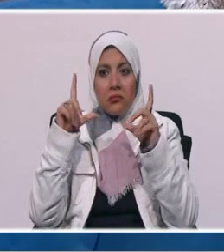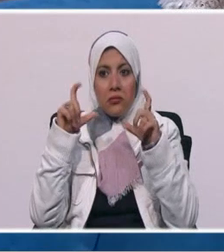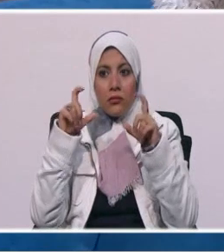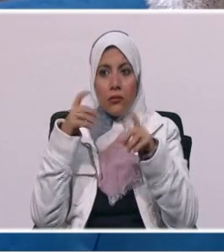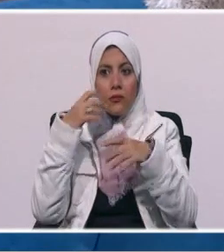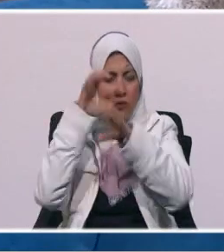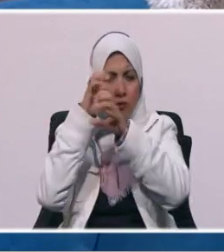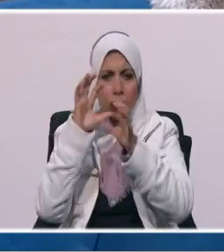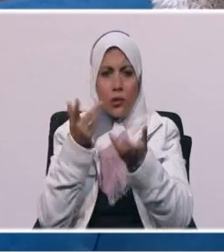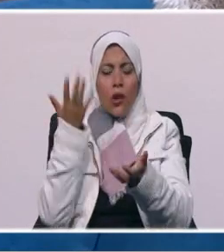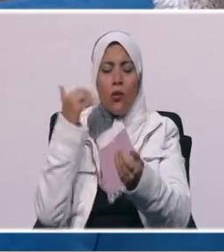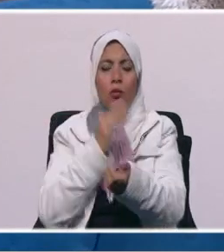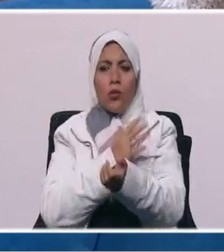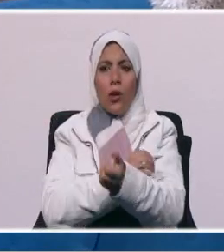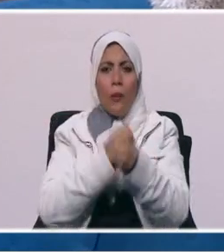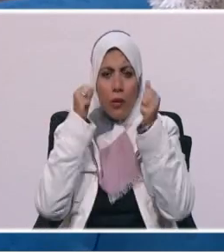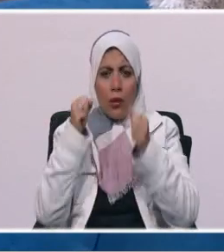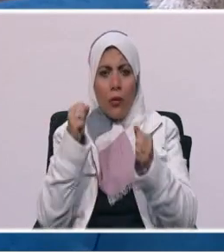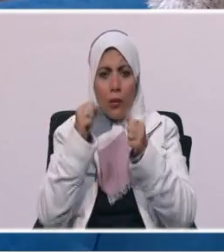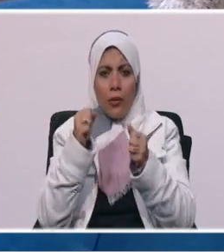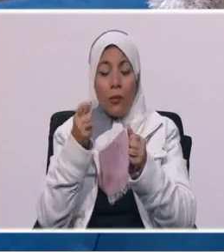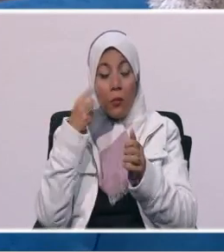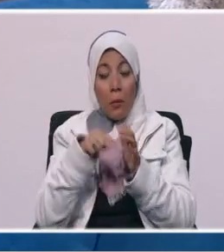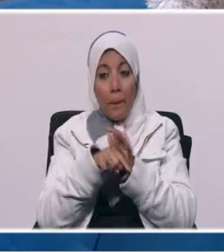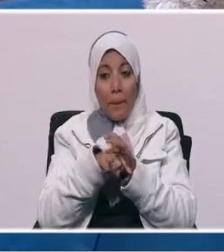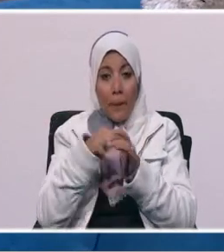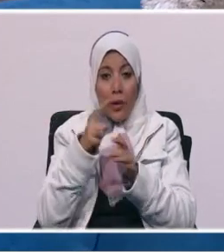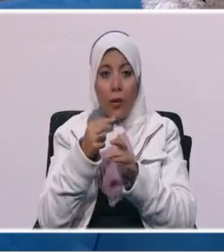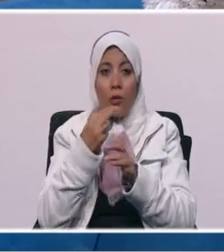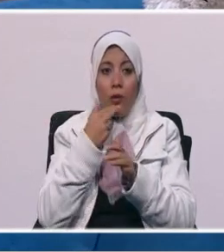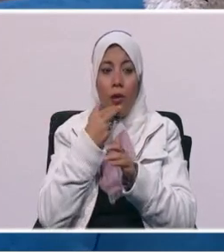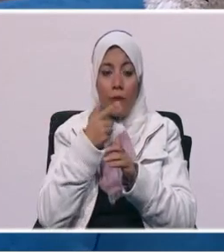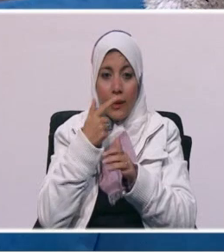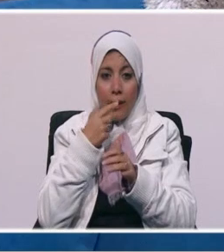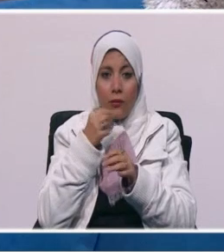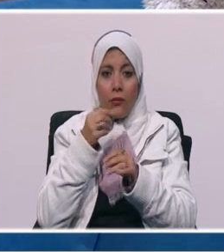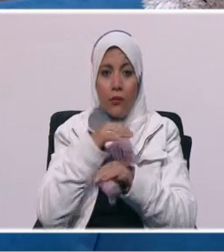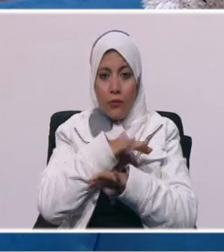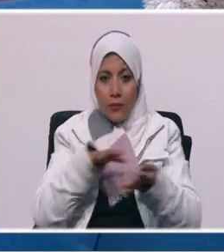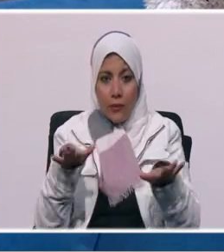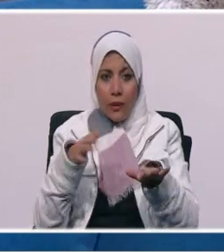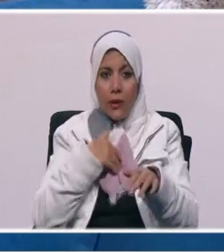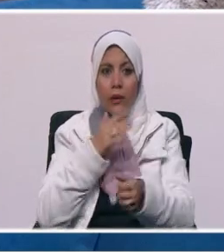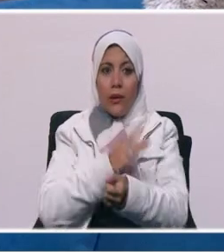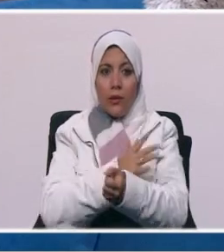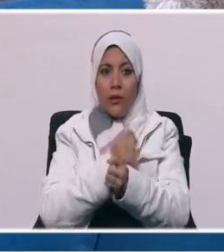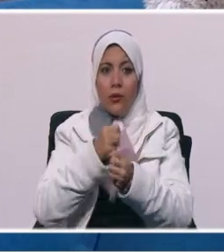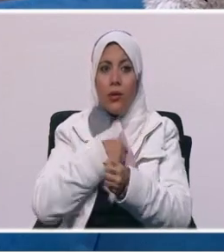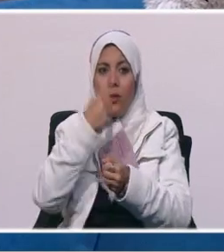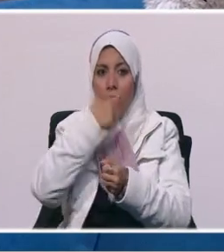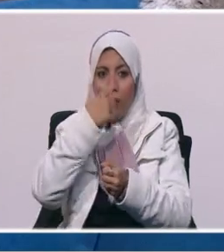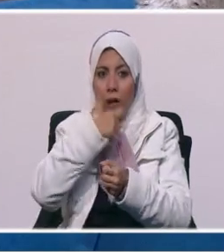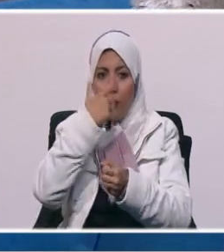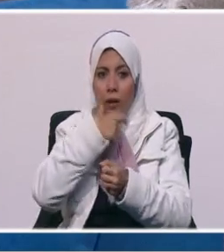بص كنت تعبانه جدا، كنت مره عم احمد السبكي طلع الكرفان لقاني من شده الالم بعيط،